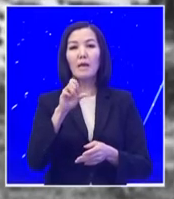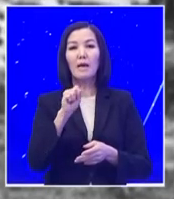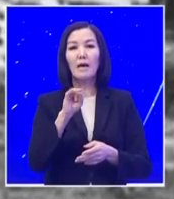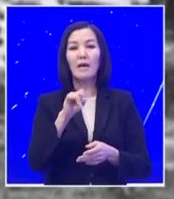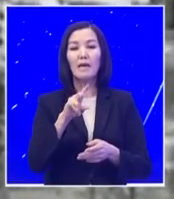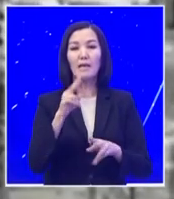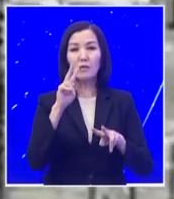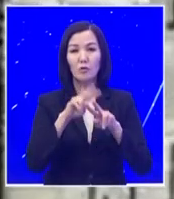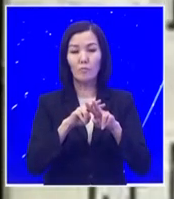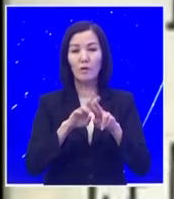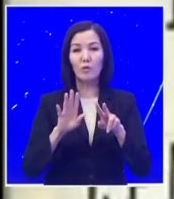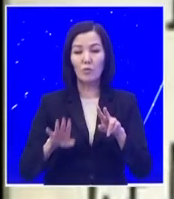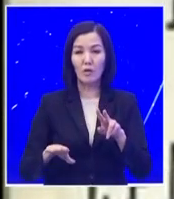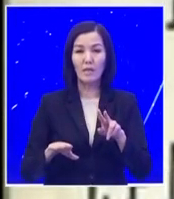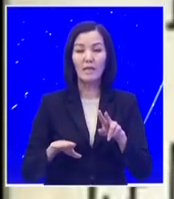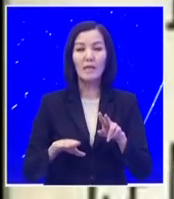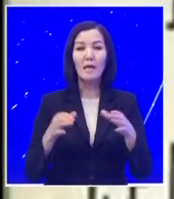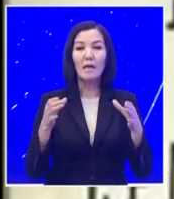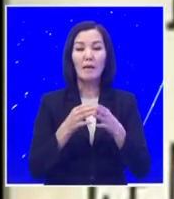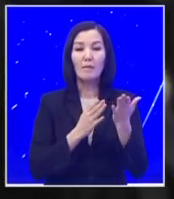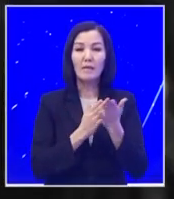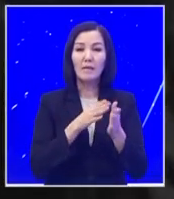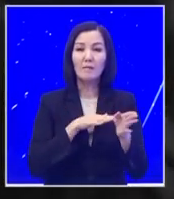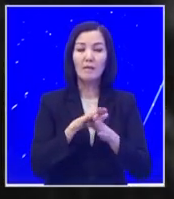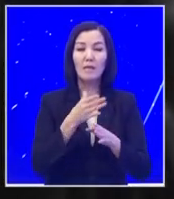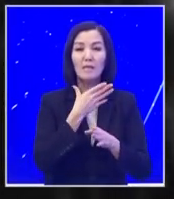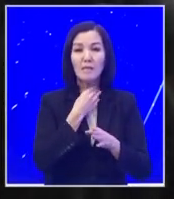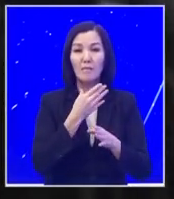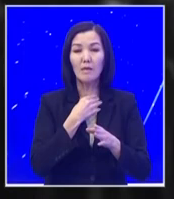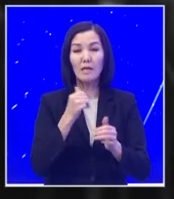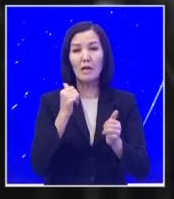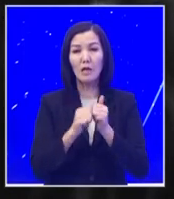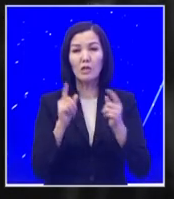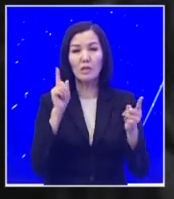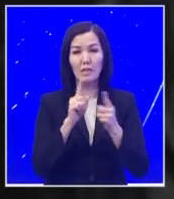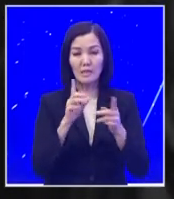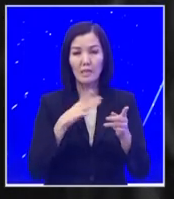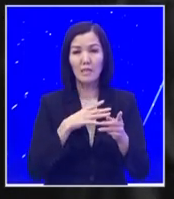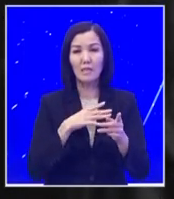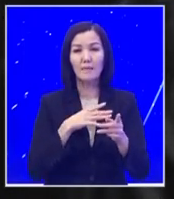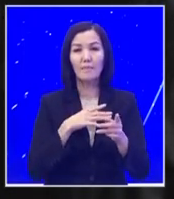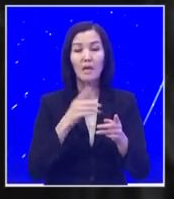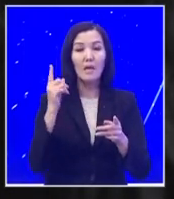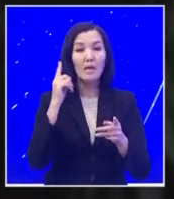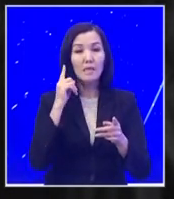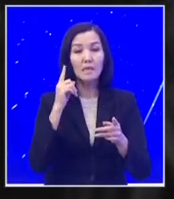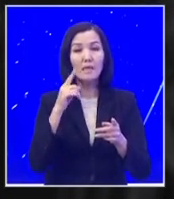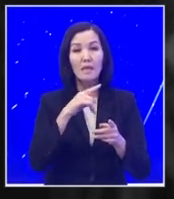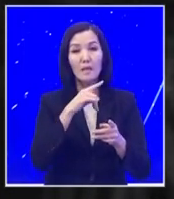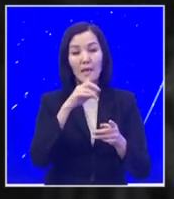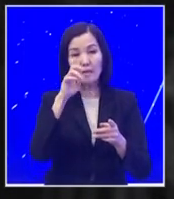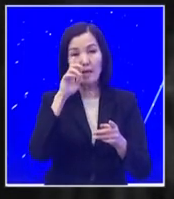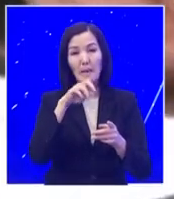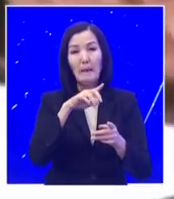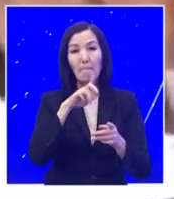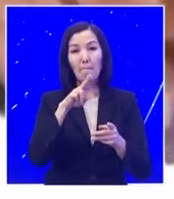жүріп, статистика комитетінде қызмет атқарды. Абай онымен Семейге келген сайын жолығып отыратын. Демократтан естіген патшалық Ресей ішіндегі